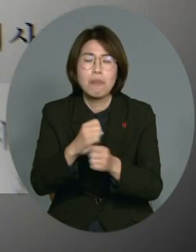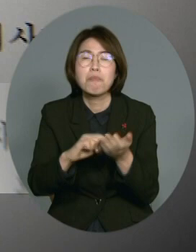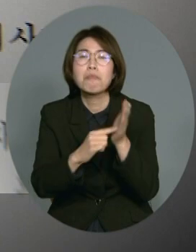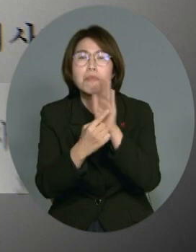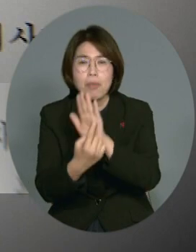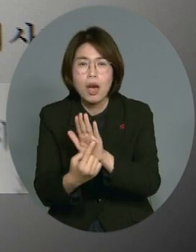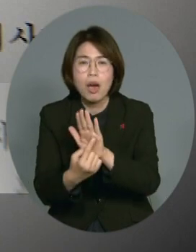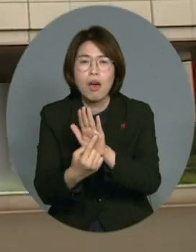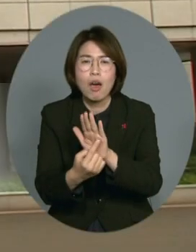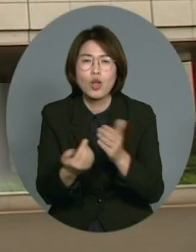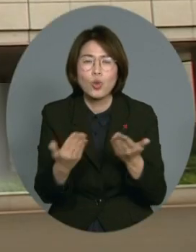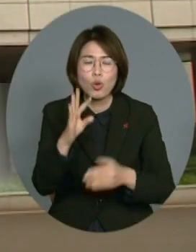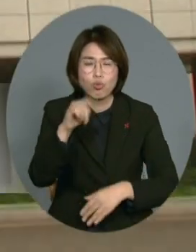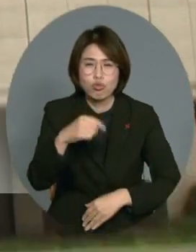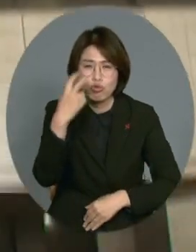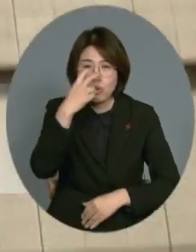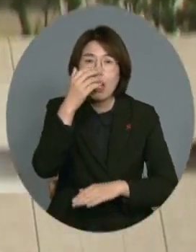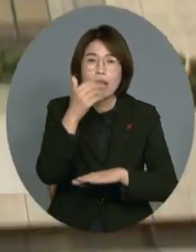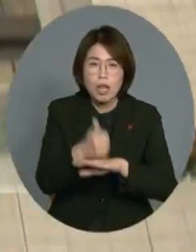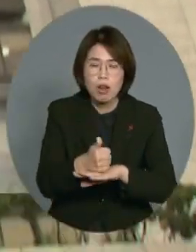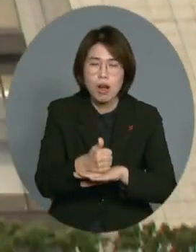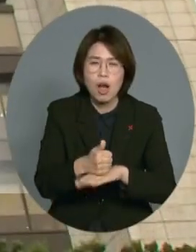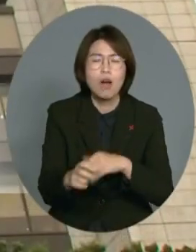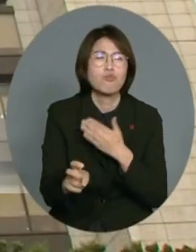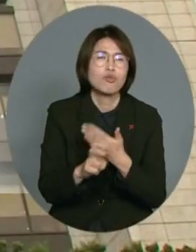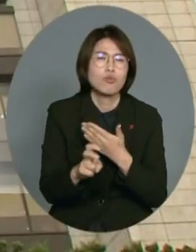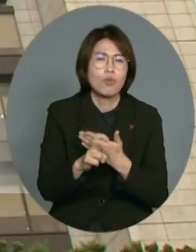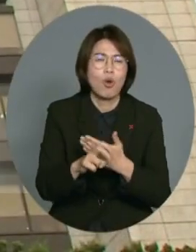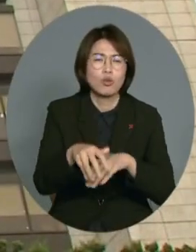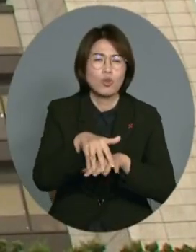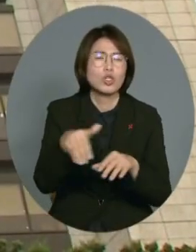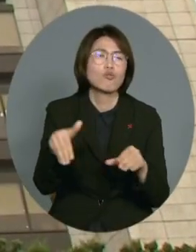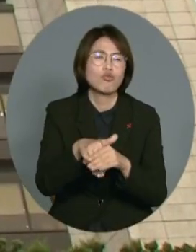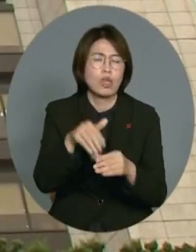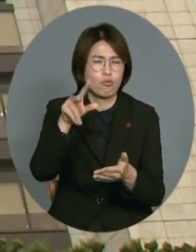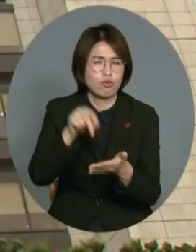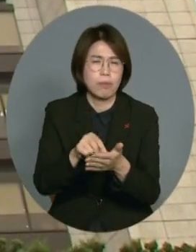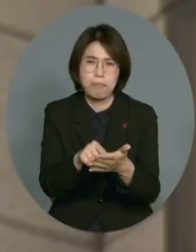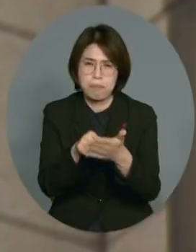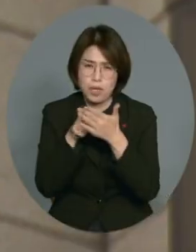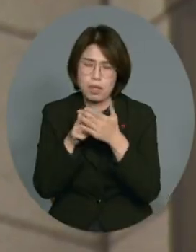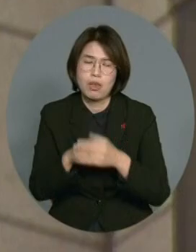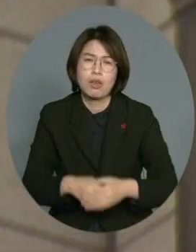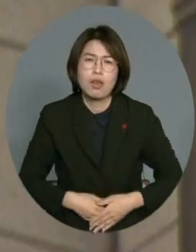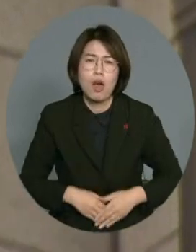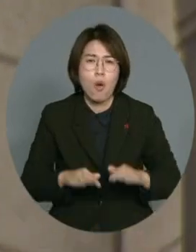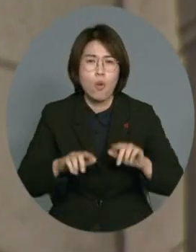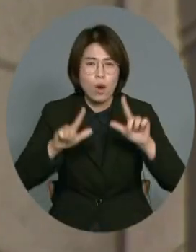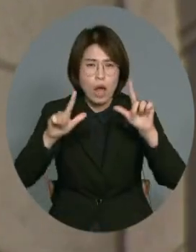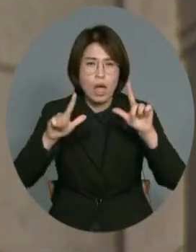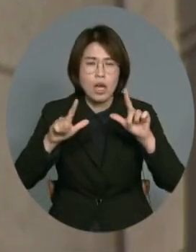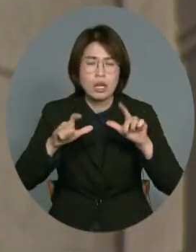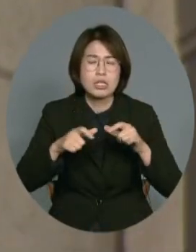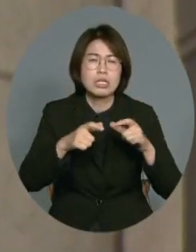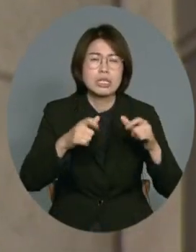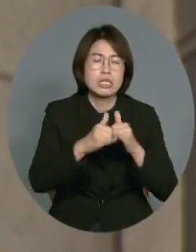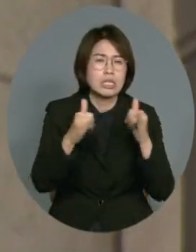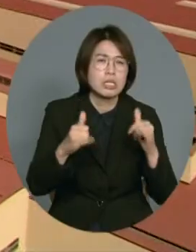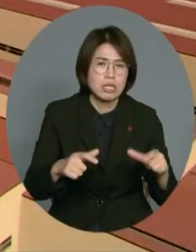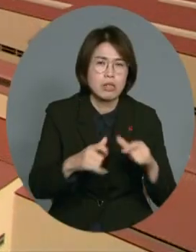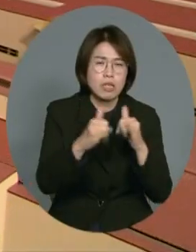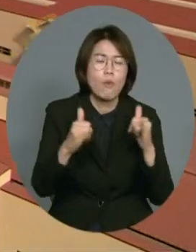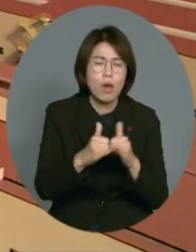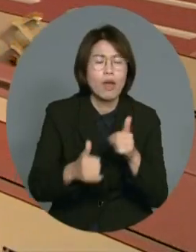고용노동부 조사결과 관련 법 위반 사실과 조직문화의 문제점이 확인됐습니다 올 한해 지역사회와의 갈등과